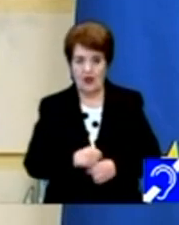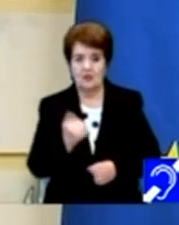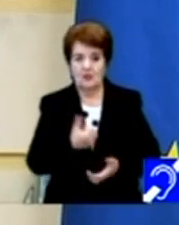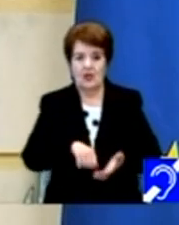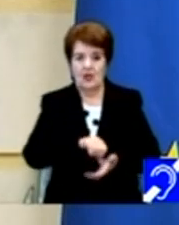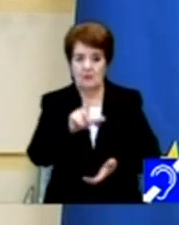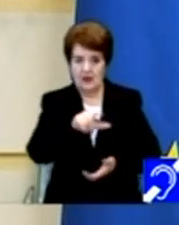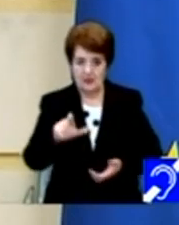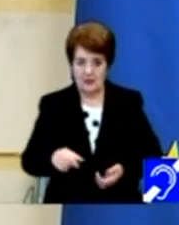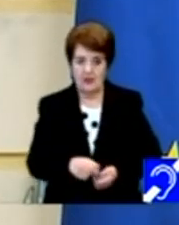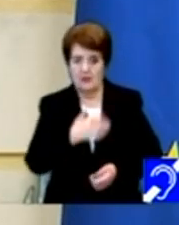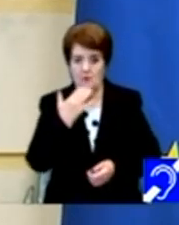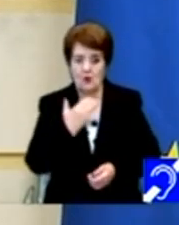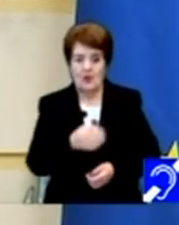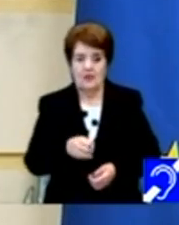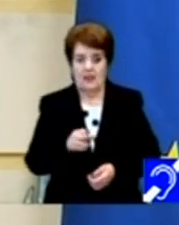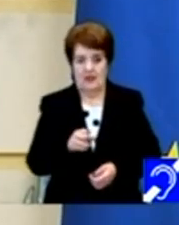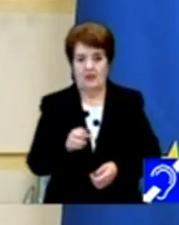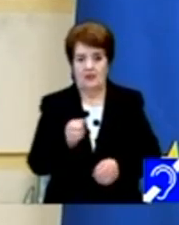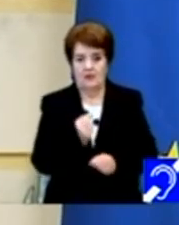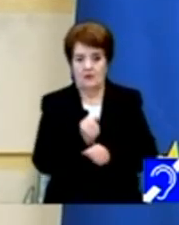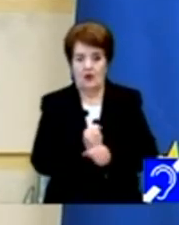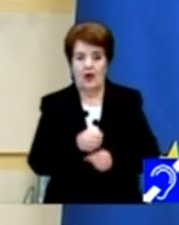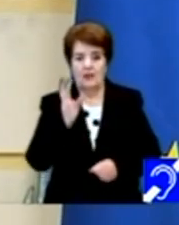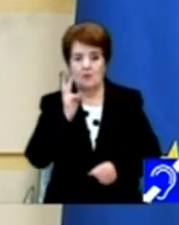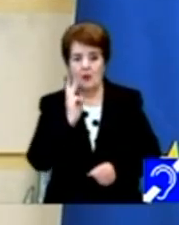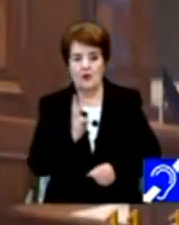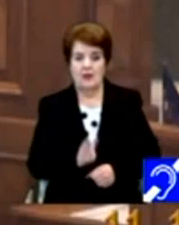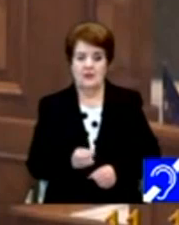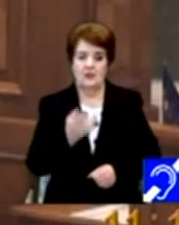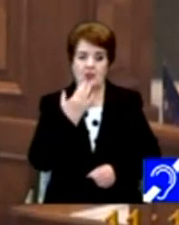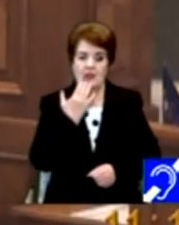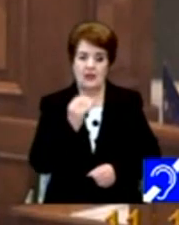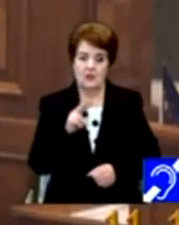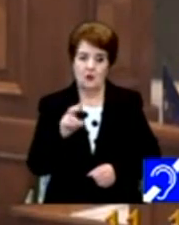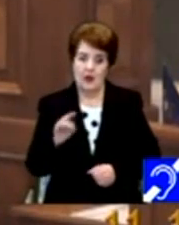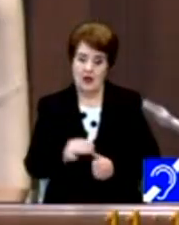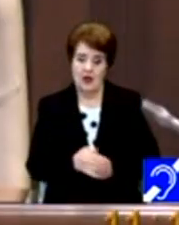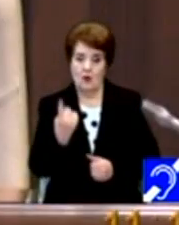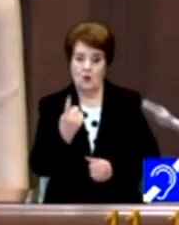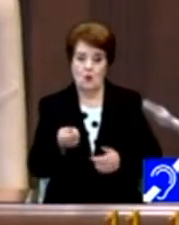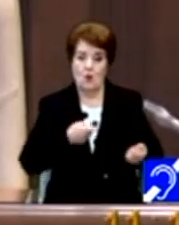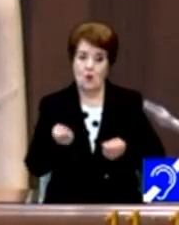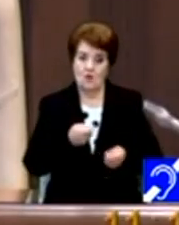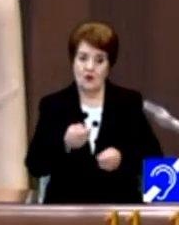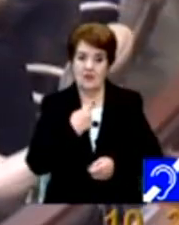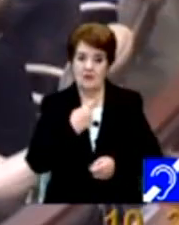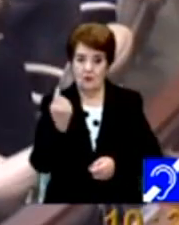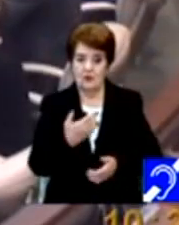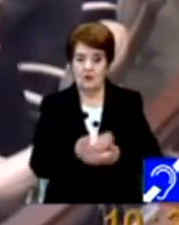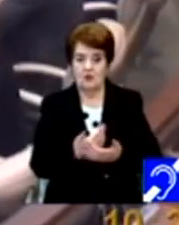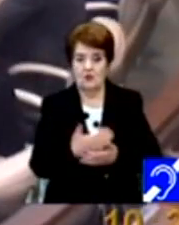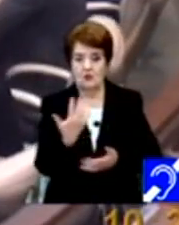reprezentanții anumitor misiuni diplomatice și anumitor organisme internaționale. Pentru investirea unui guvern este nevoie de votul a cel